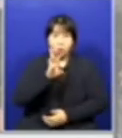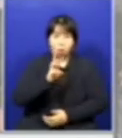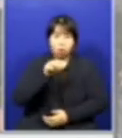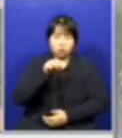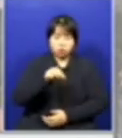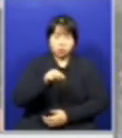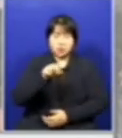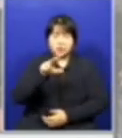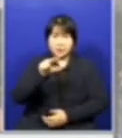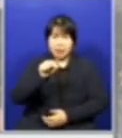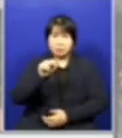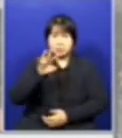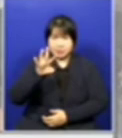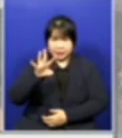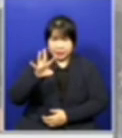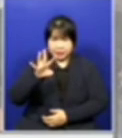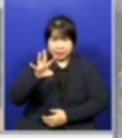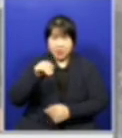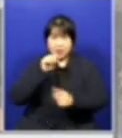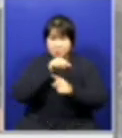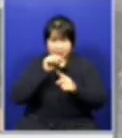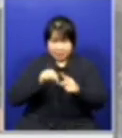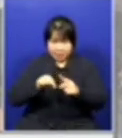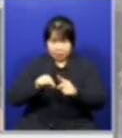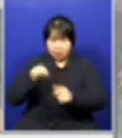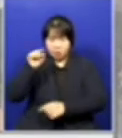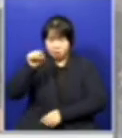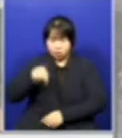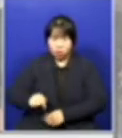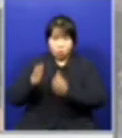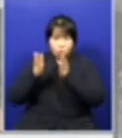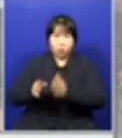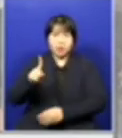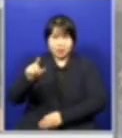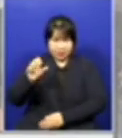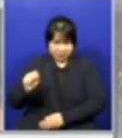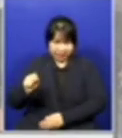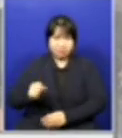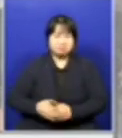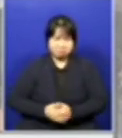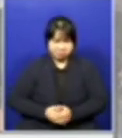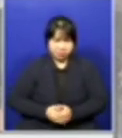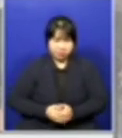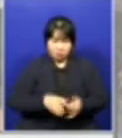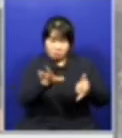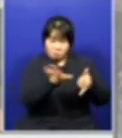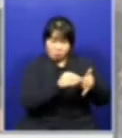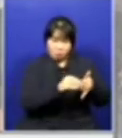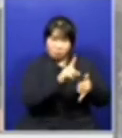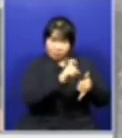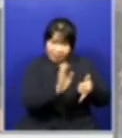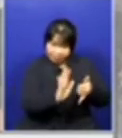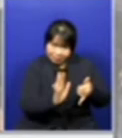6.34 ต่อประชากร 100,000 คนจาก56คนทำไมที่ตายจากโรคแ